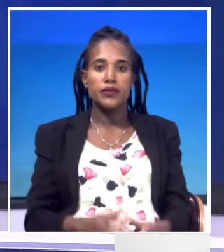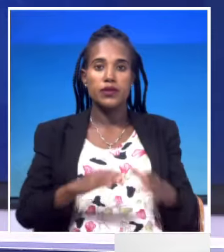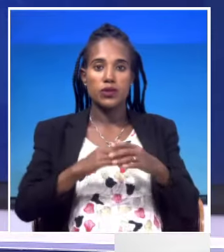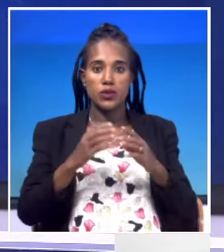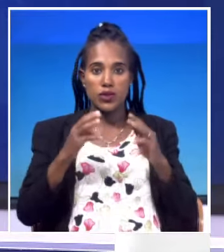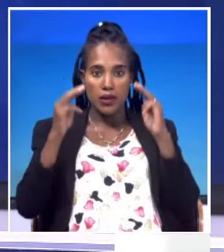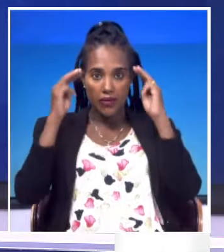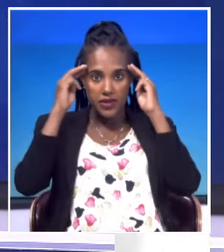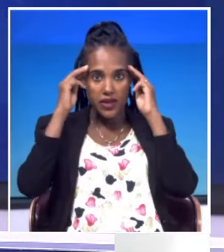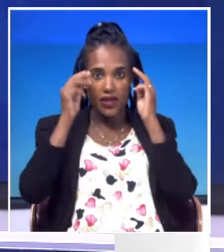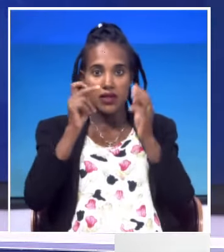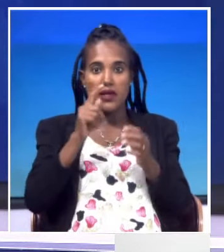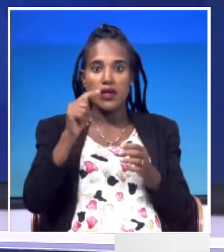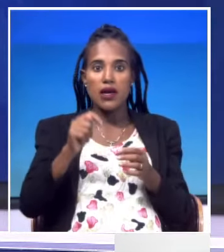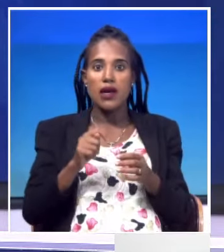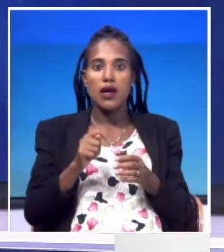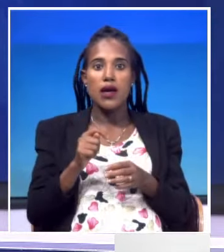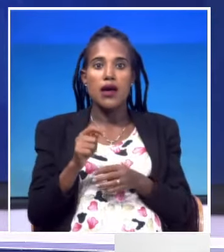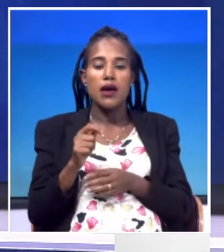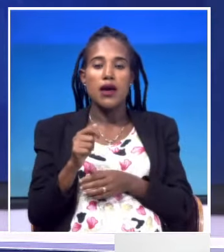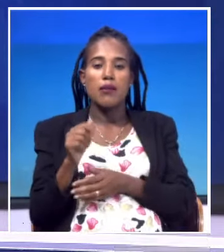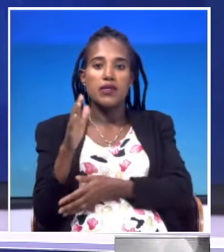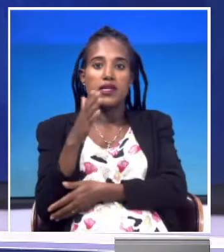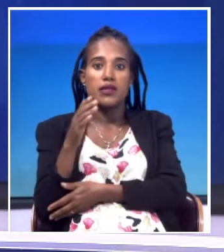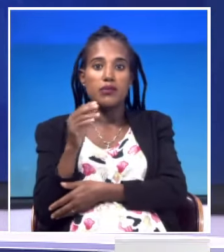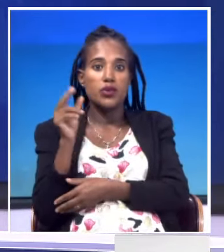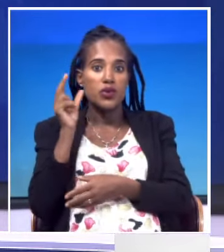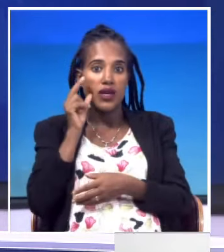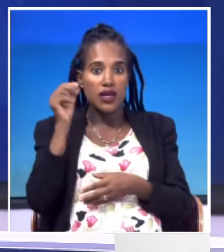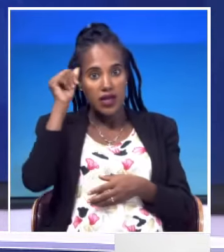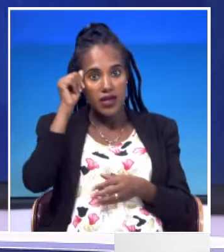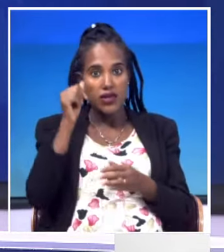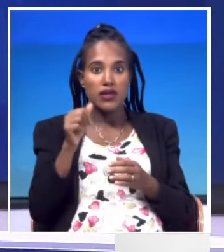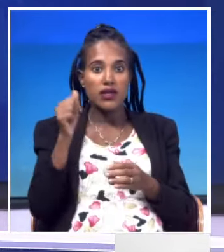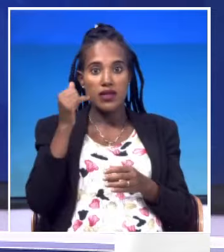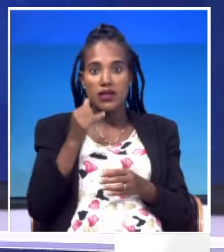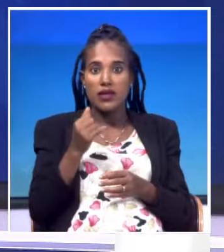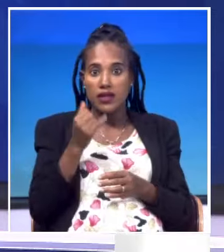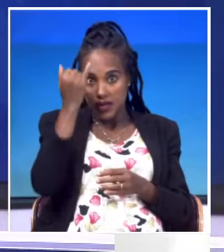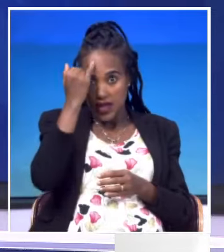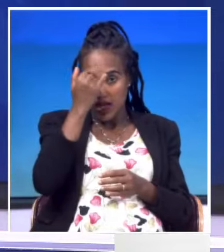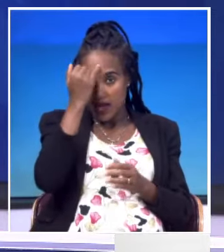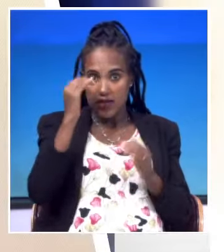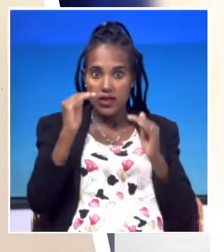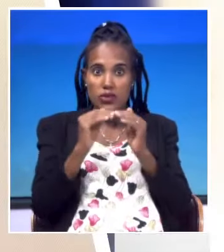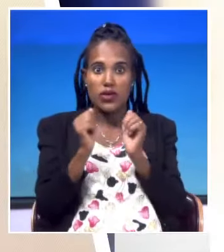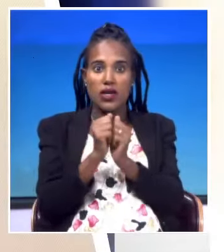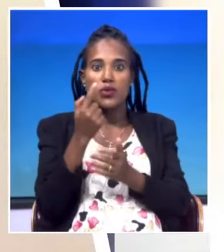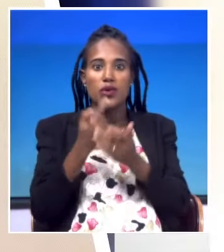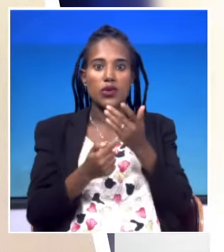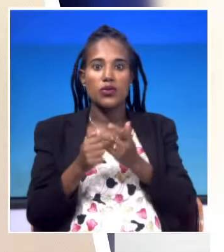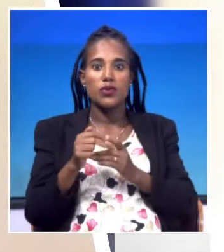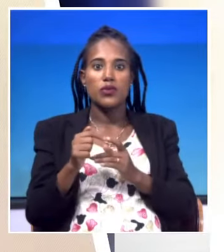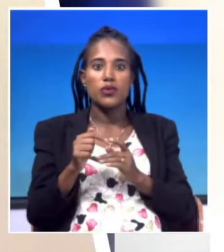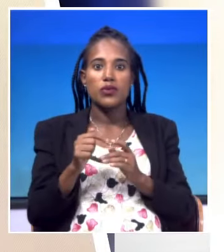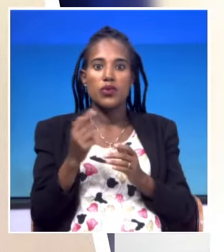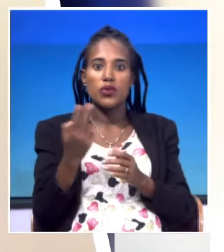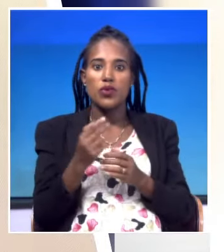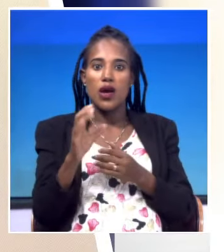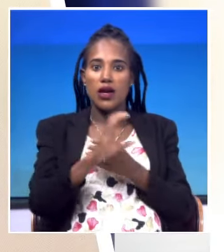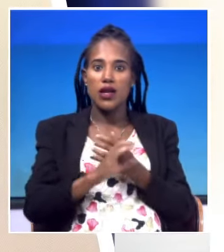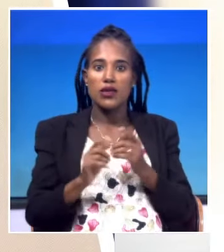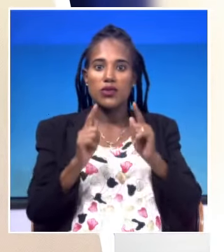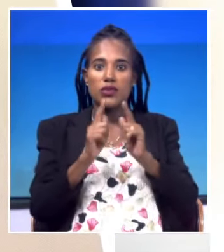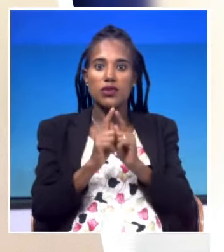የውጭ ጉዳይ ሚኒስትር ዴታ አምባሳደር ብርቱካን አያኖ ከጣሊያናቻቸው ኤድሞንዶ ቻሪሊ ጋር ተወያዩ። ውይይታቸውም የሁለቱ